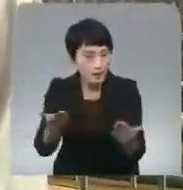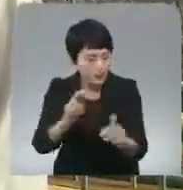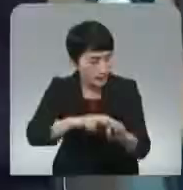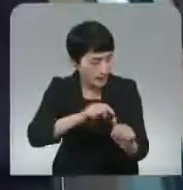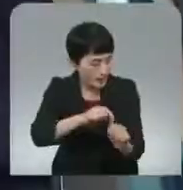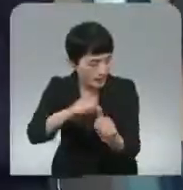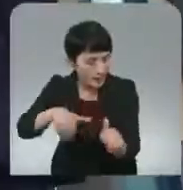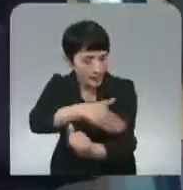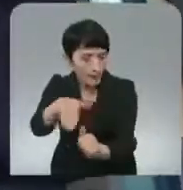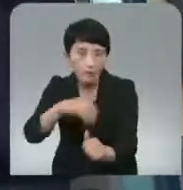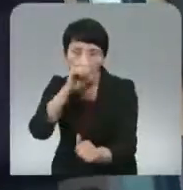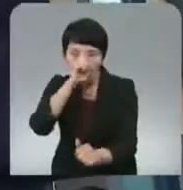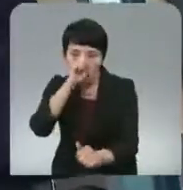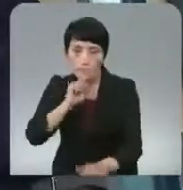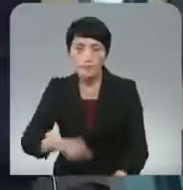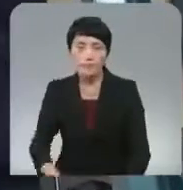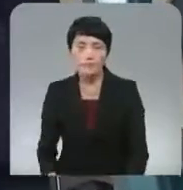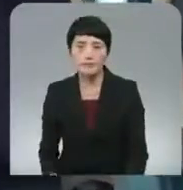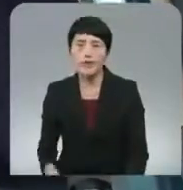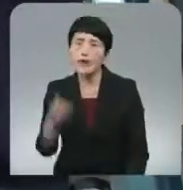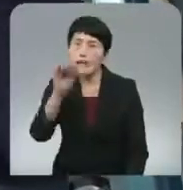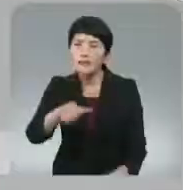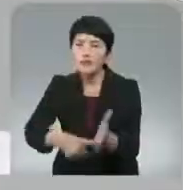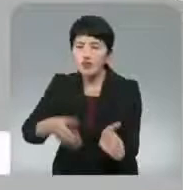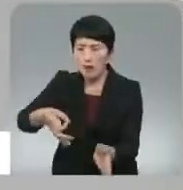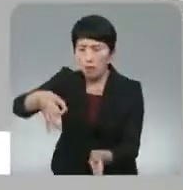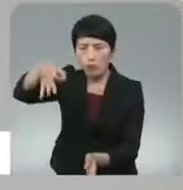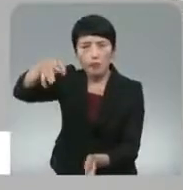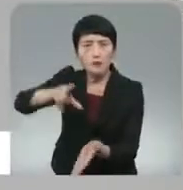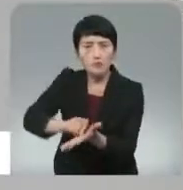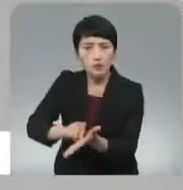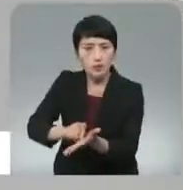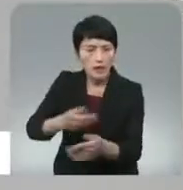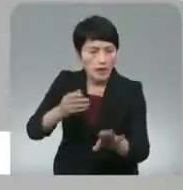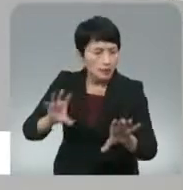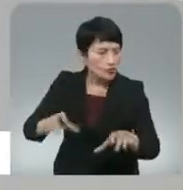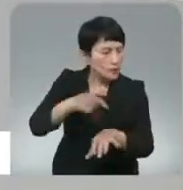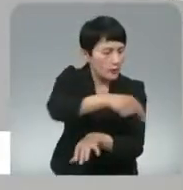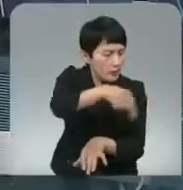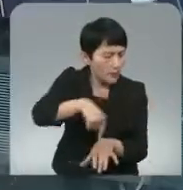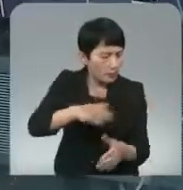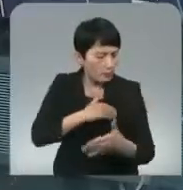87.3万人，较一年前减少34.2万人，